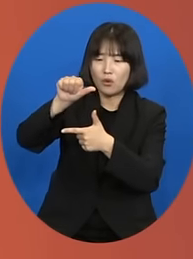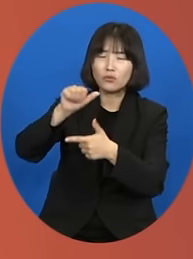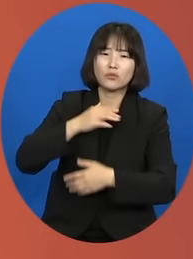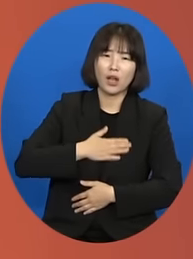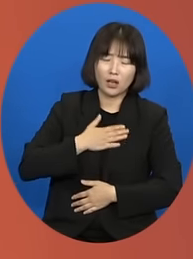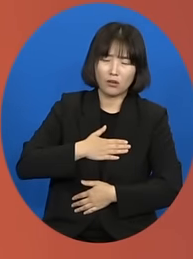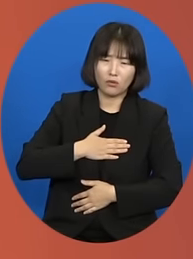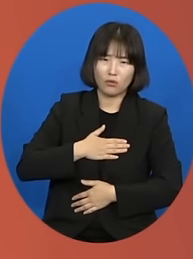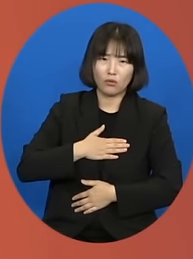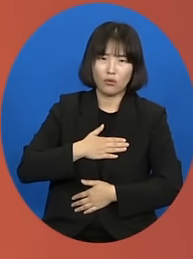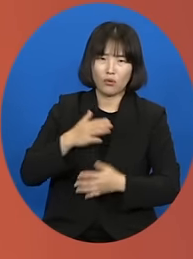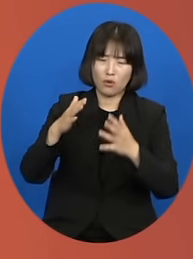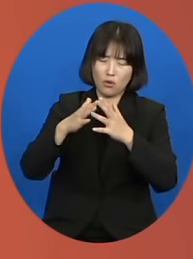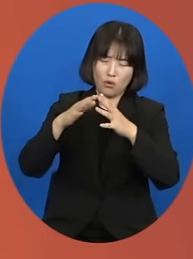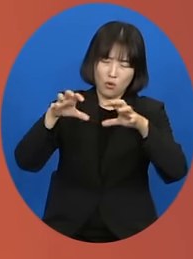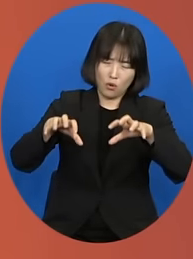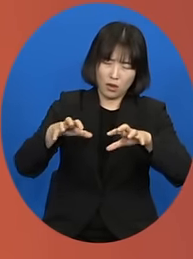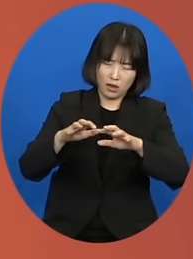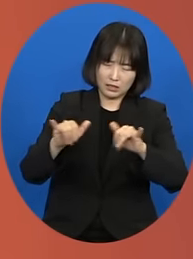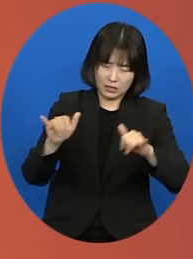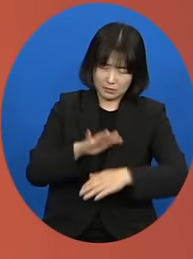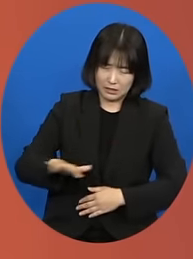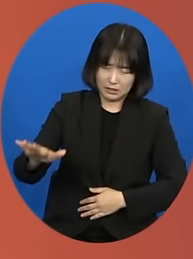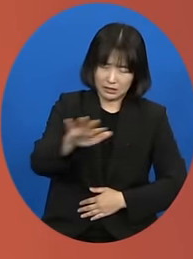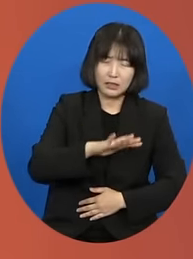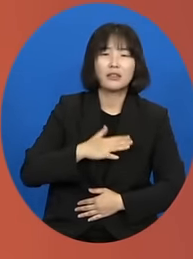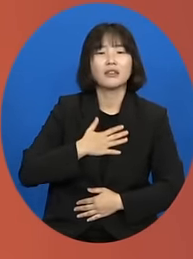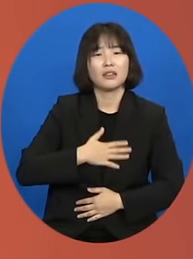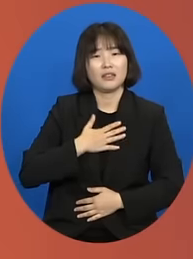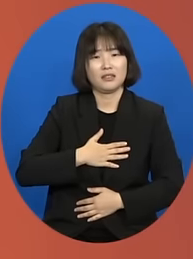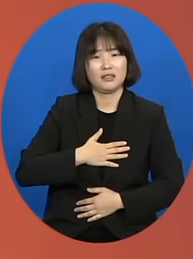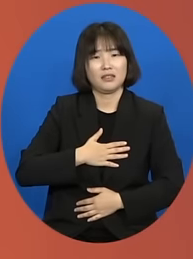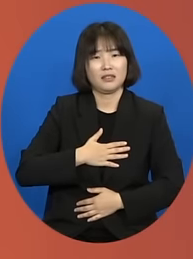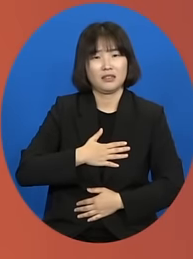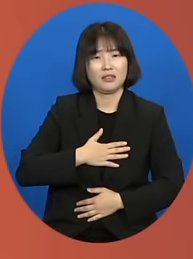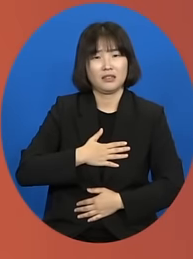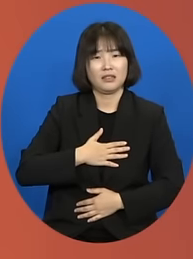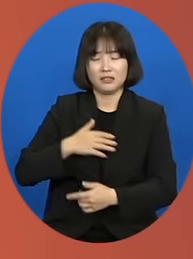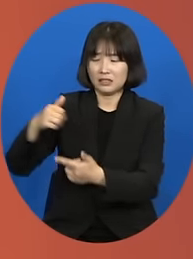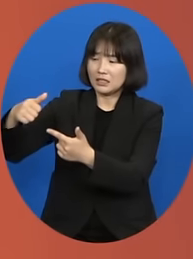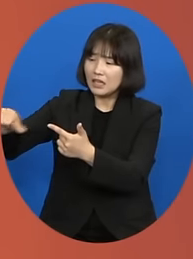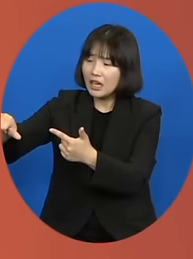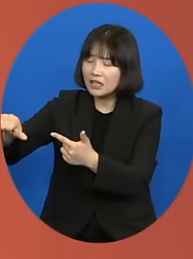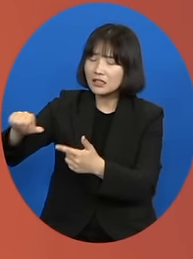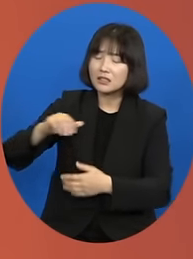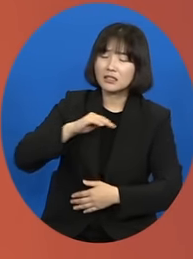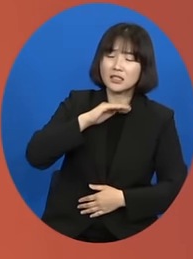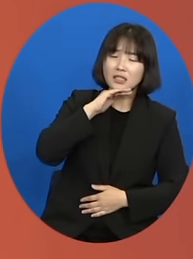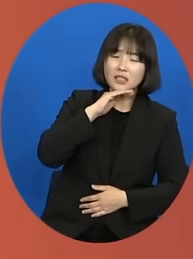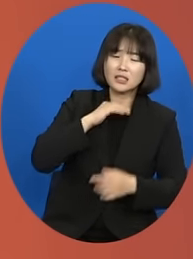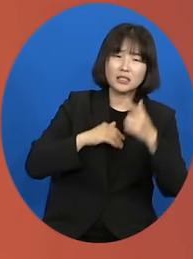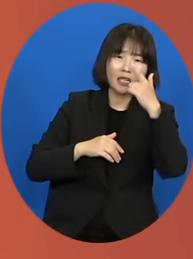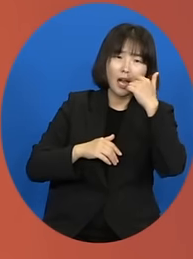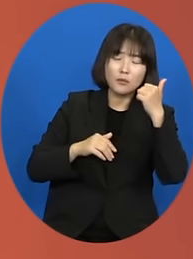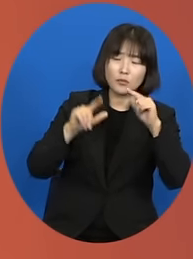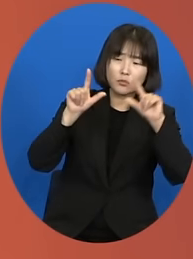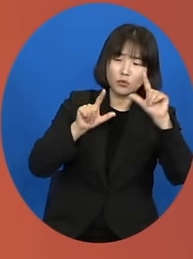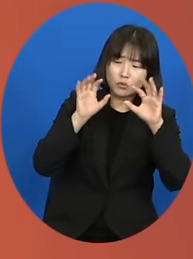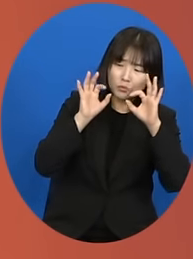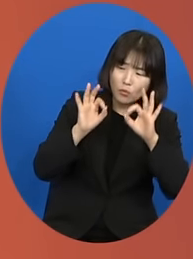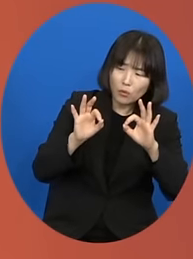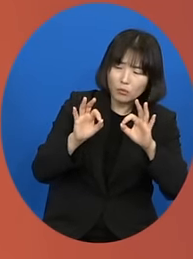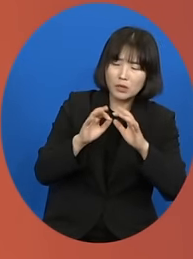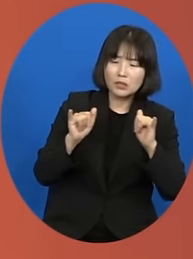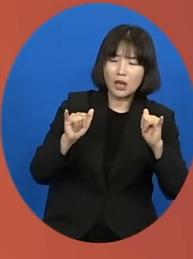있다는 것입니다. 자, 그렇다면 그런 아들을 기다리는 아버지의 뒷모습을 보면서 사람들이